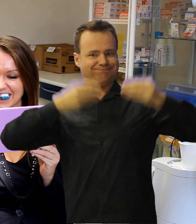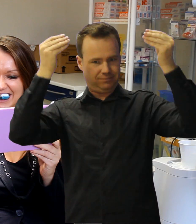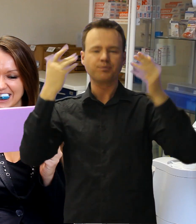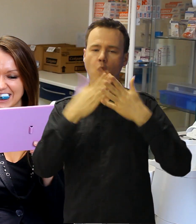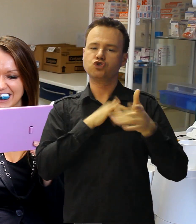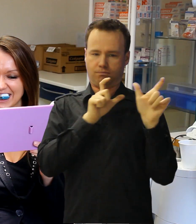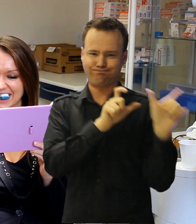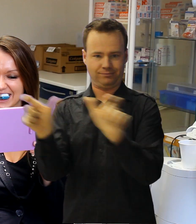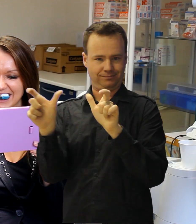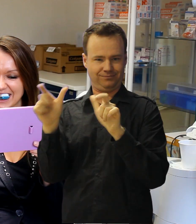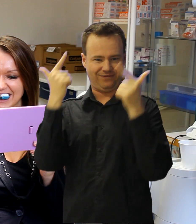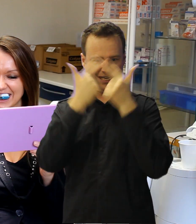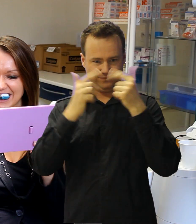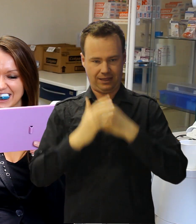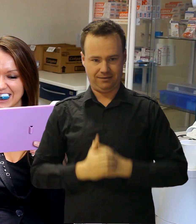vznikají.